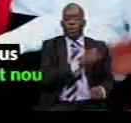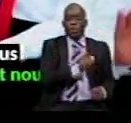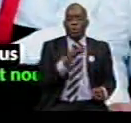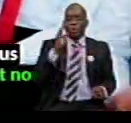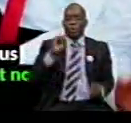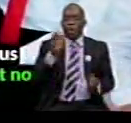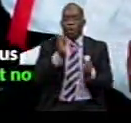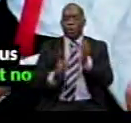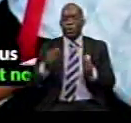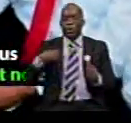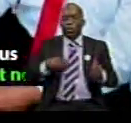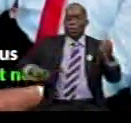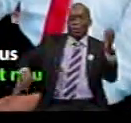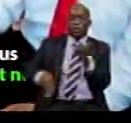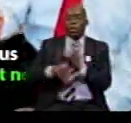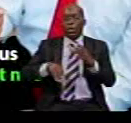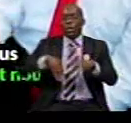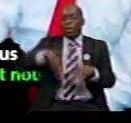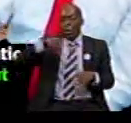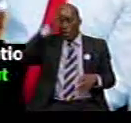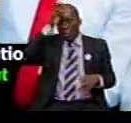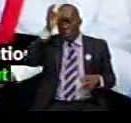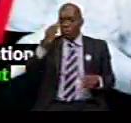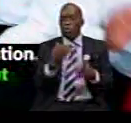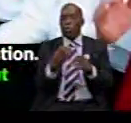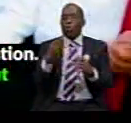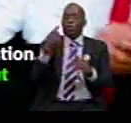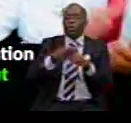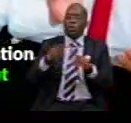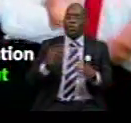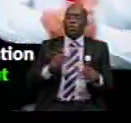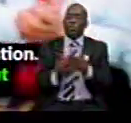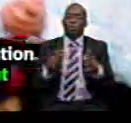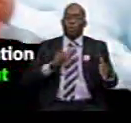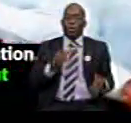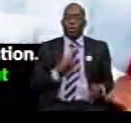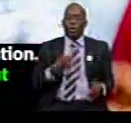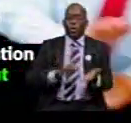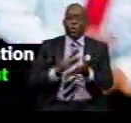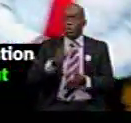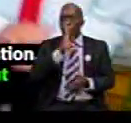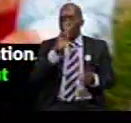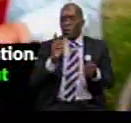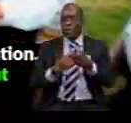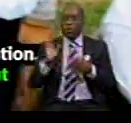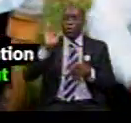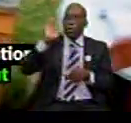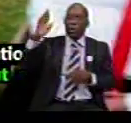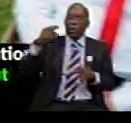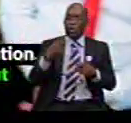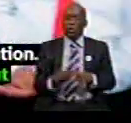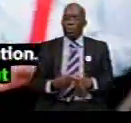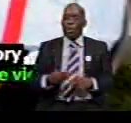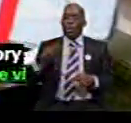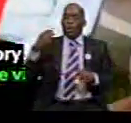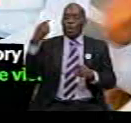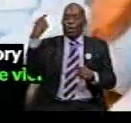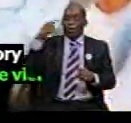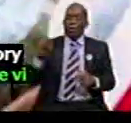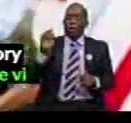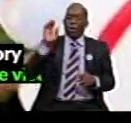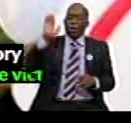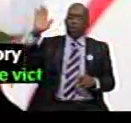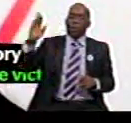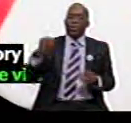بإبليس من أمامنا مجد الاسم فهو خلاصنا